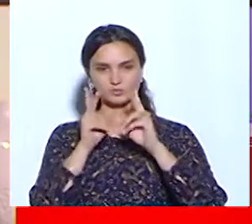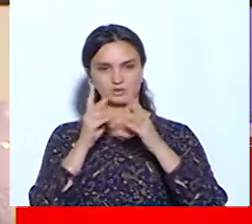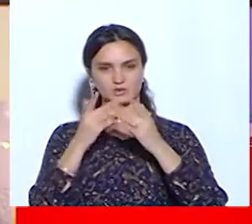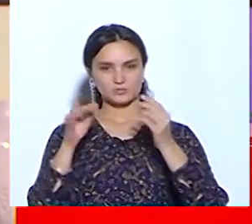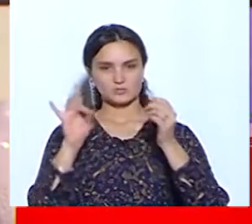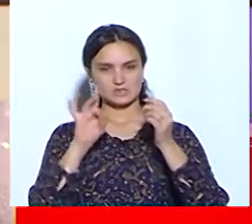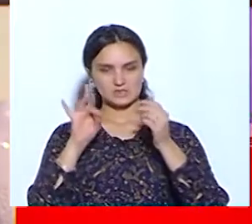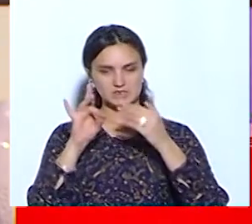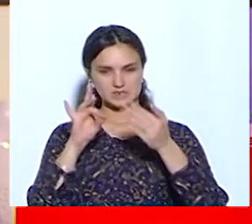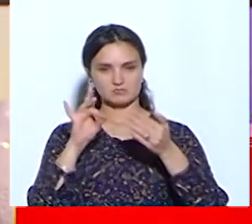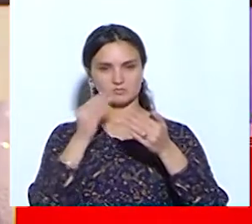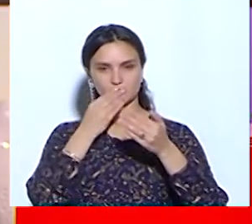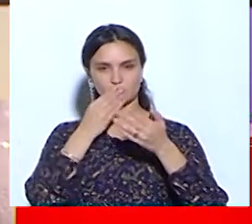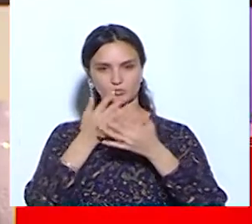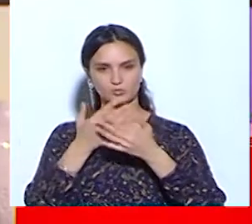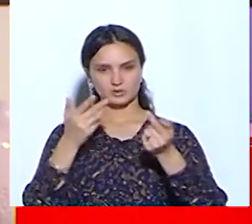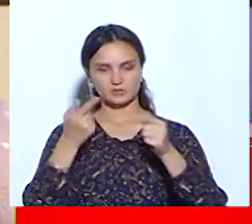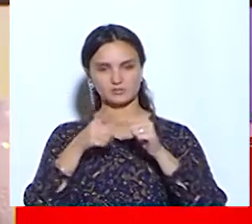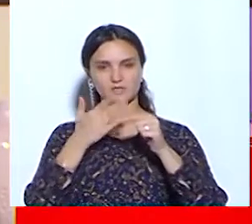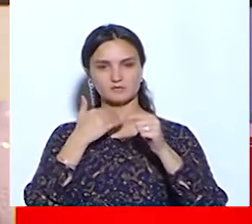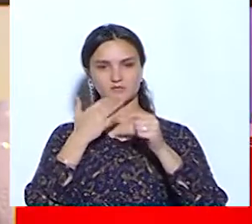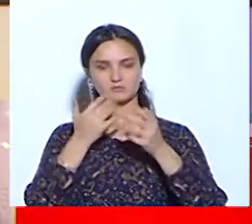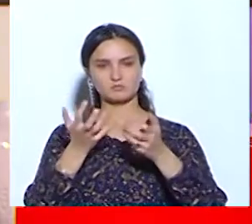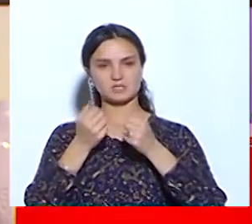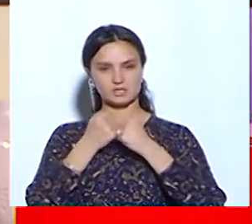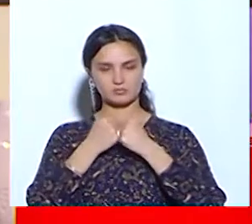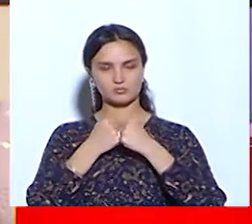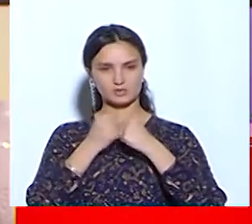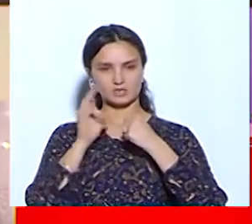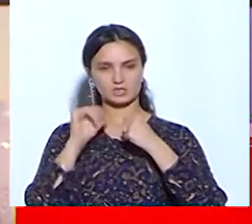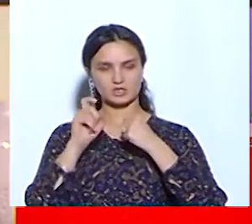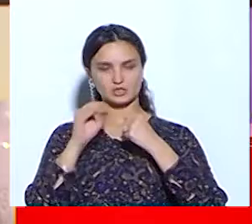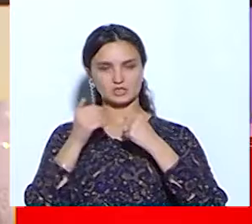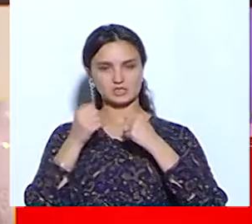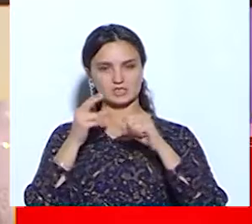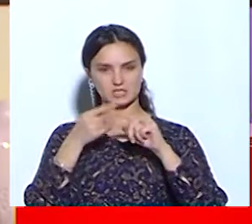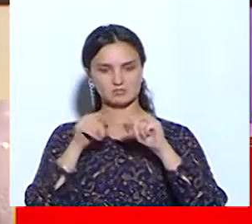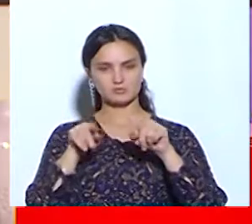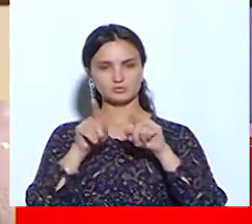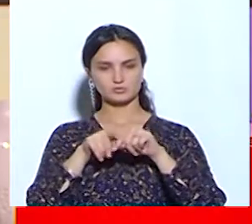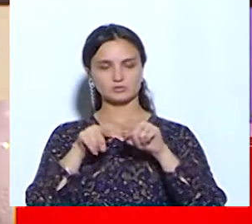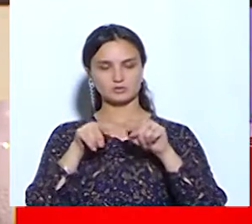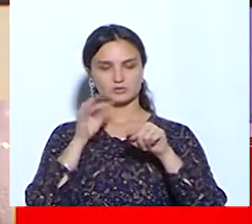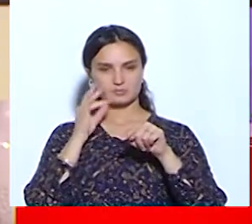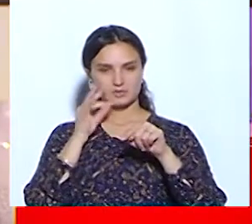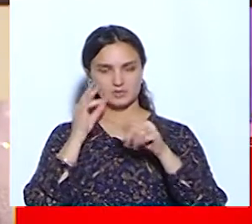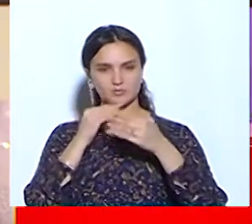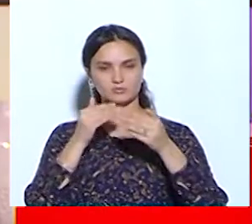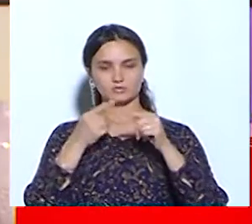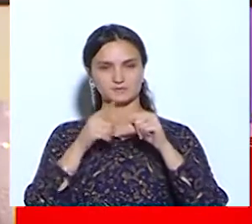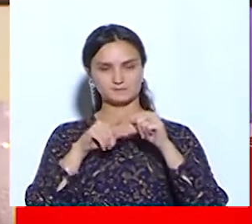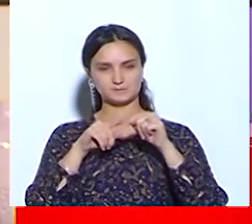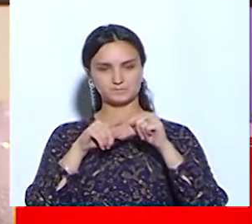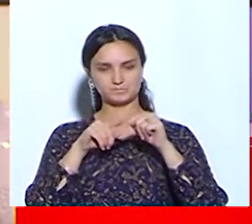ცხეიმი, პროცესირებული პროდუქტები, ადვილად შეთვისებადი ნახშირწყლები, მათ შორის ტკბილეულის სახით